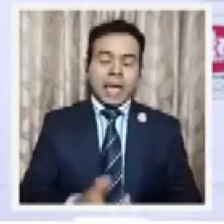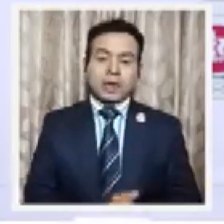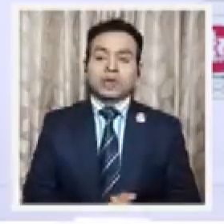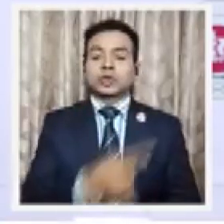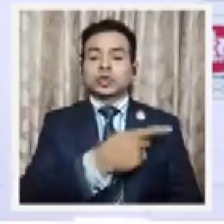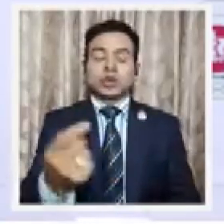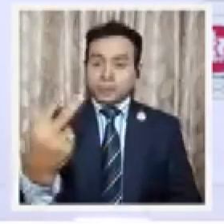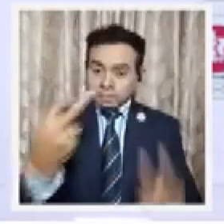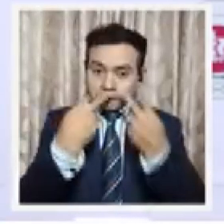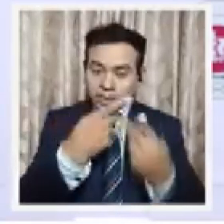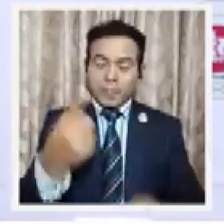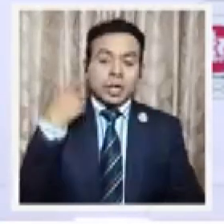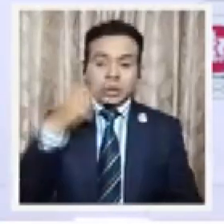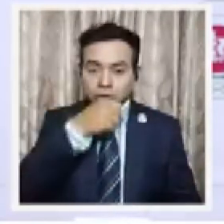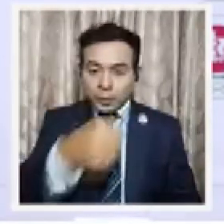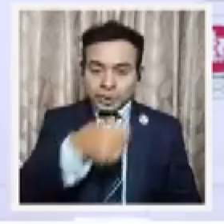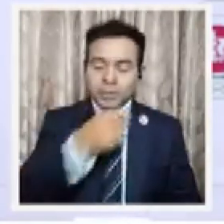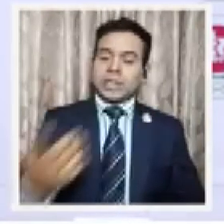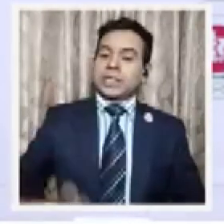29 জুলাই 2020। এই ছিল আমাদের কাছে তথ্য।